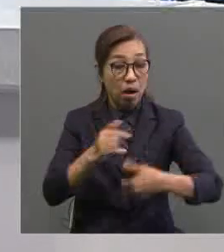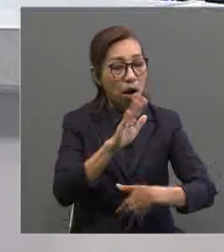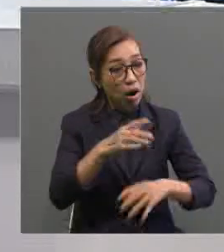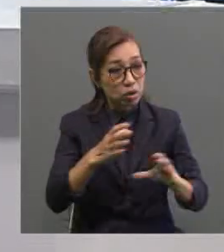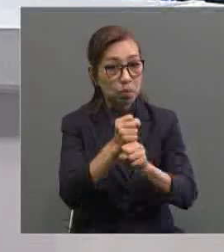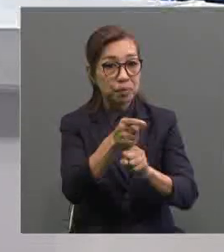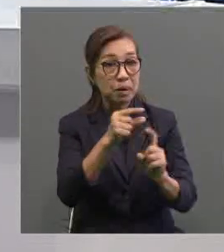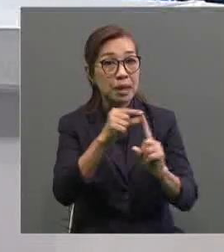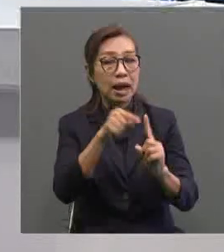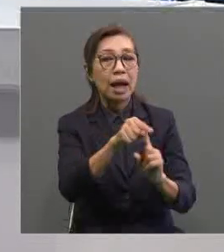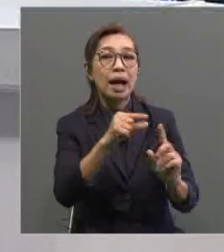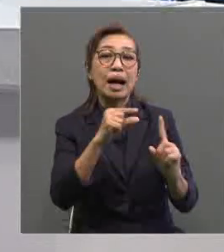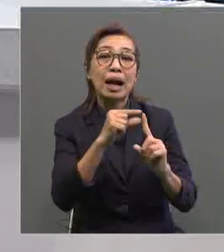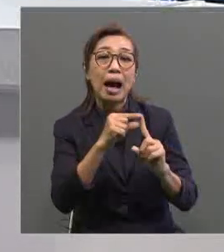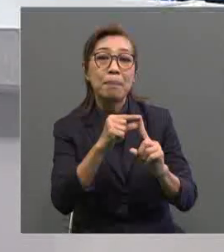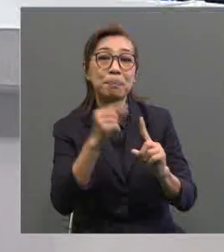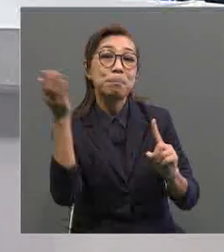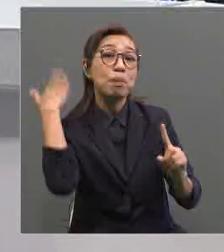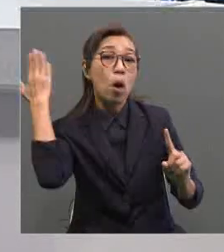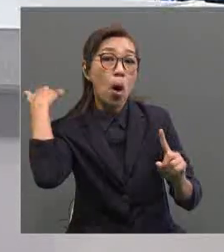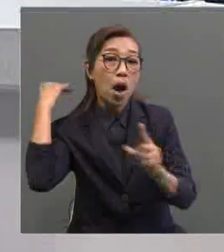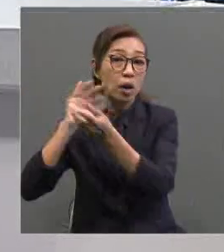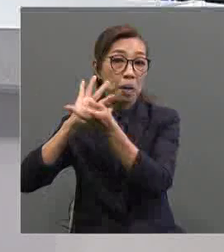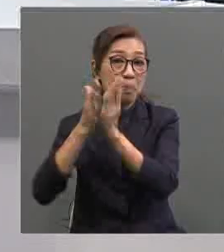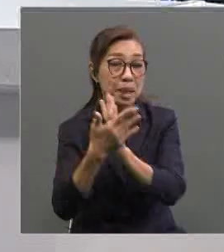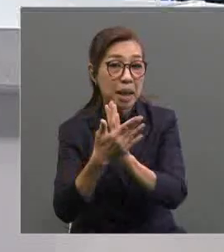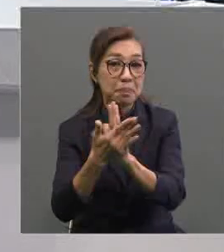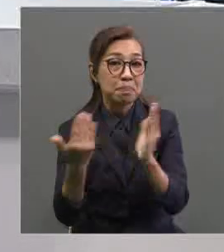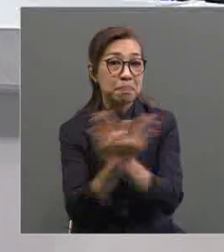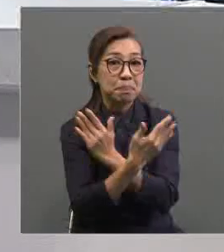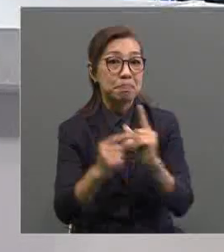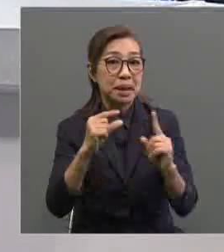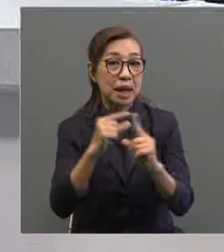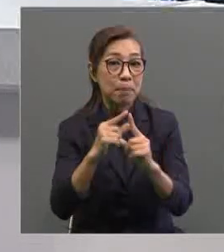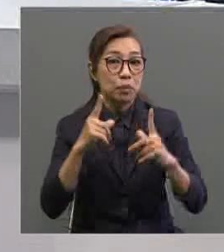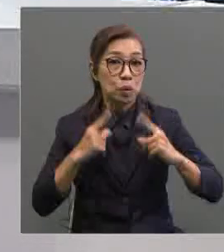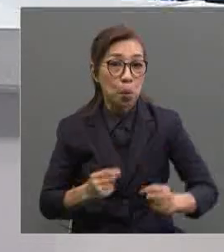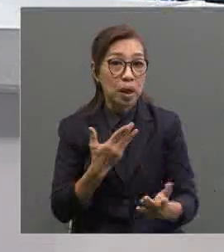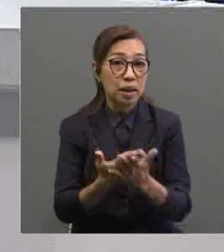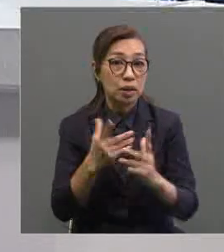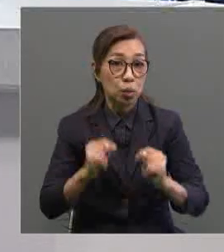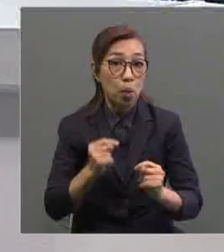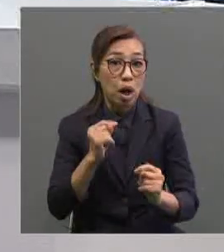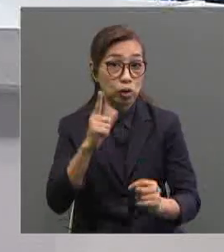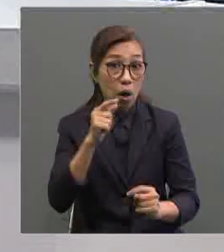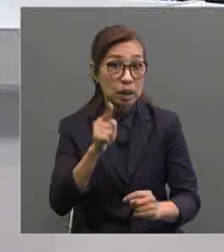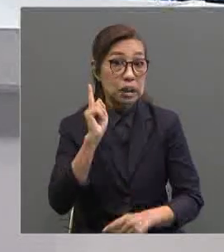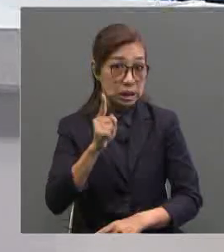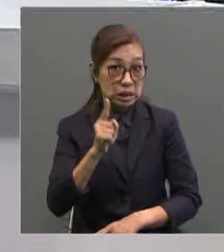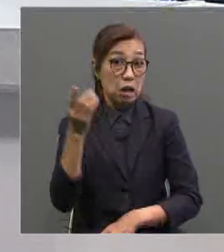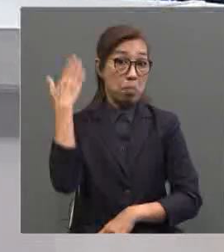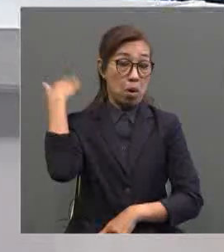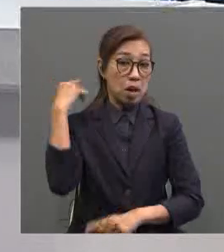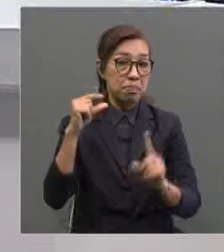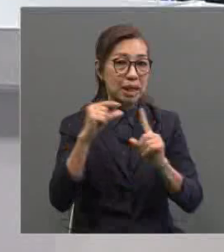ที่เราเคยเรียกกันก่อนหน้านี้ก่อนจะมีวิวัฒนาการทางด้านภาษามาเป็นตัวเงินตัวทองแล้วก็มีใช้คำว่าบางช่วง